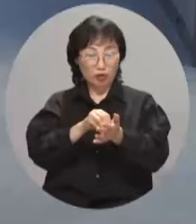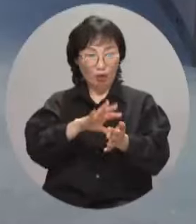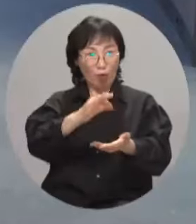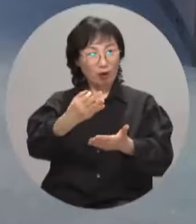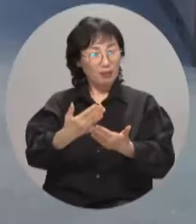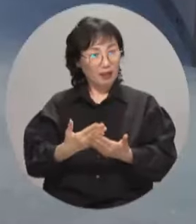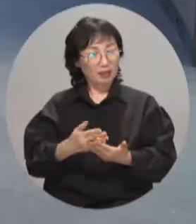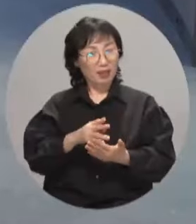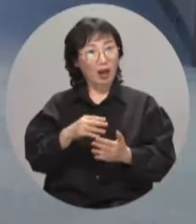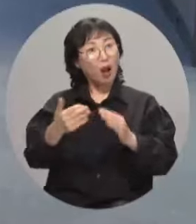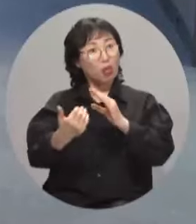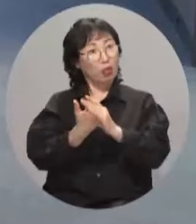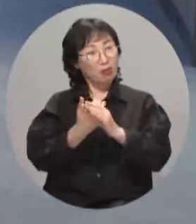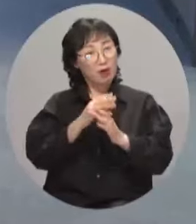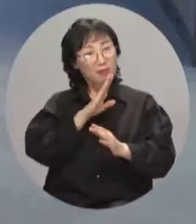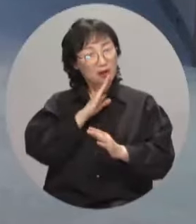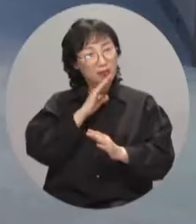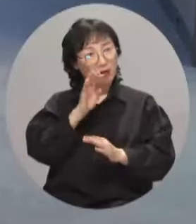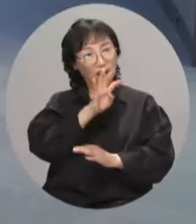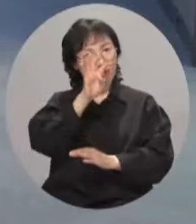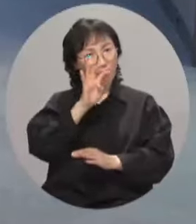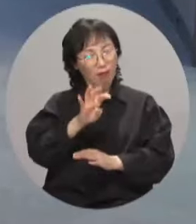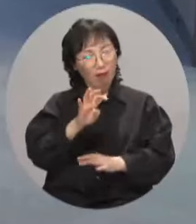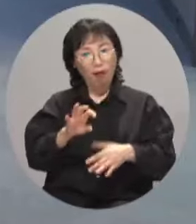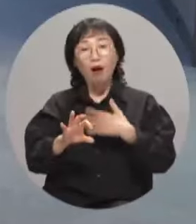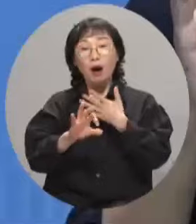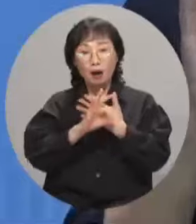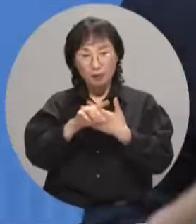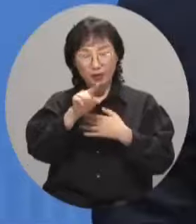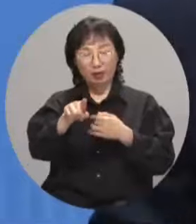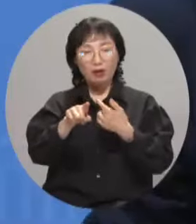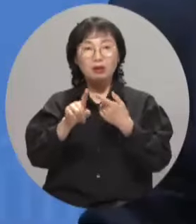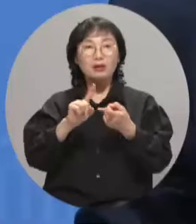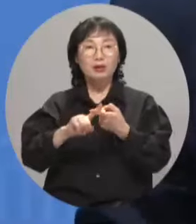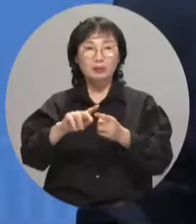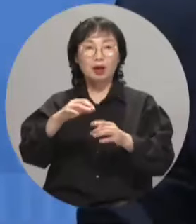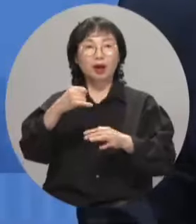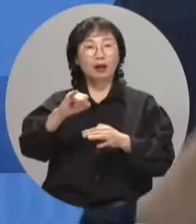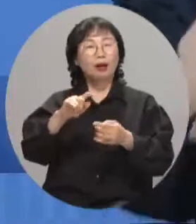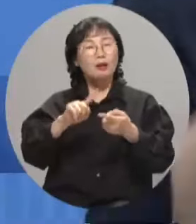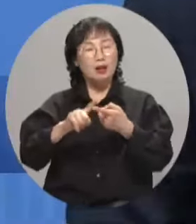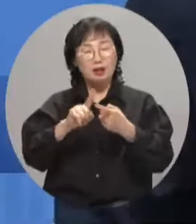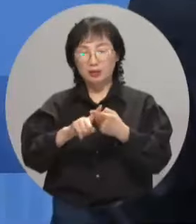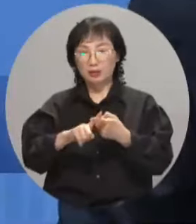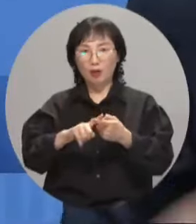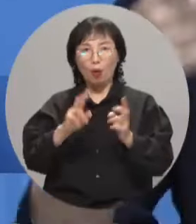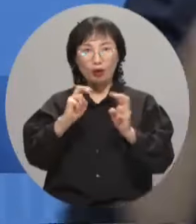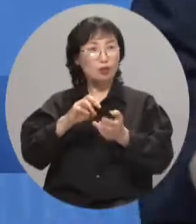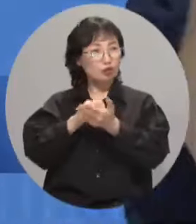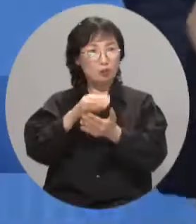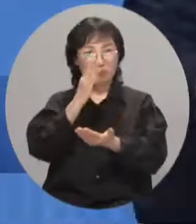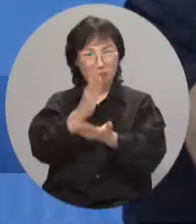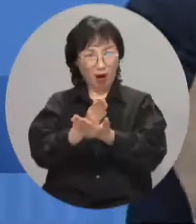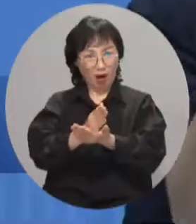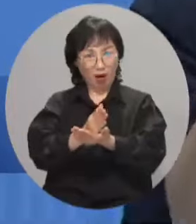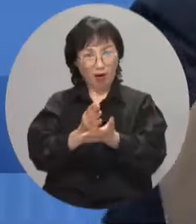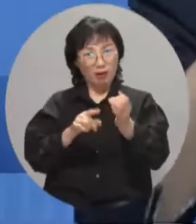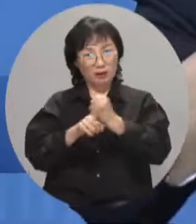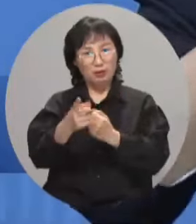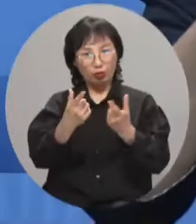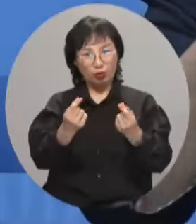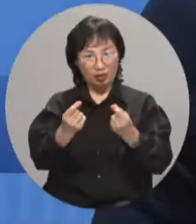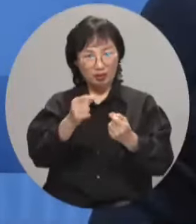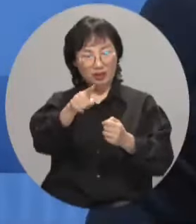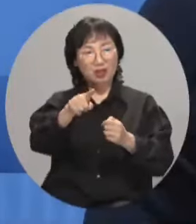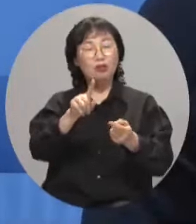가족은 숨도 쉬지 말아야 하는 것이냐며 문기도 했습니다 결론을 정해놓고 하는 보복 수사는 수사가 아니라 정치